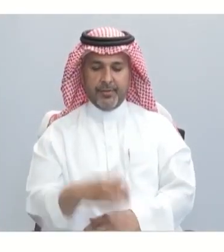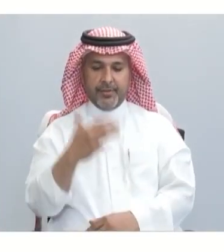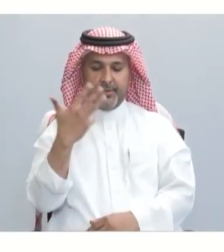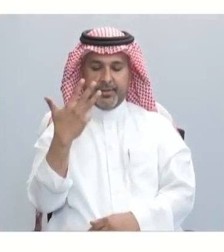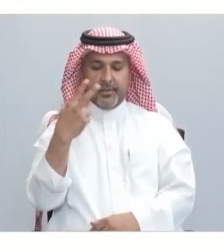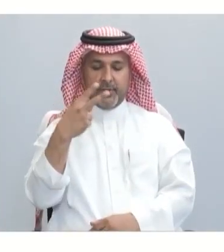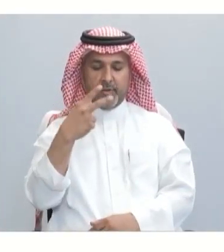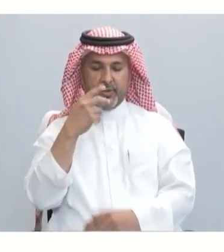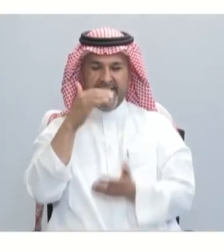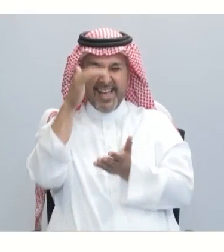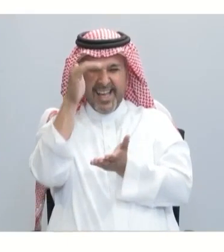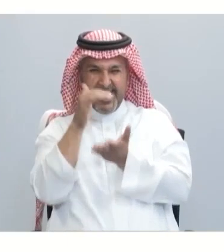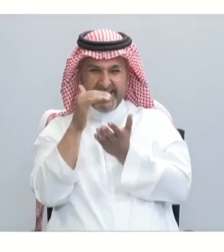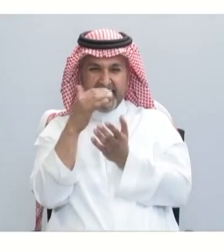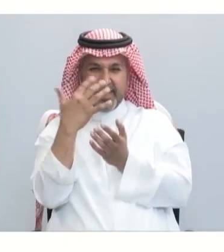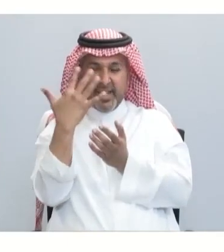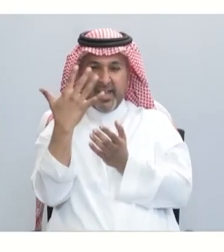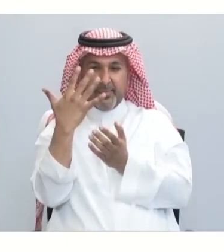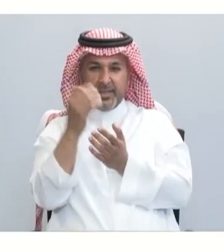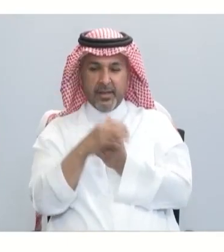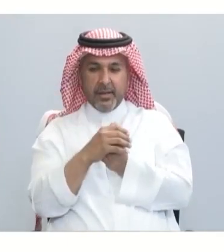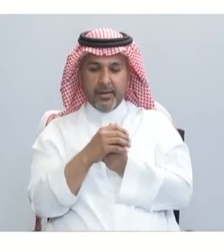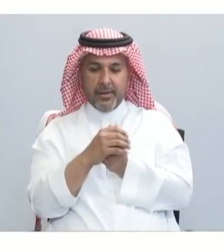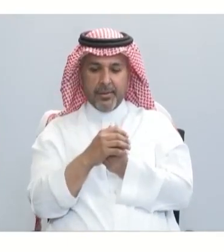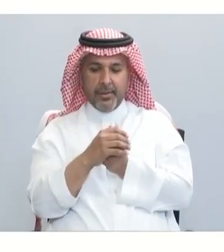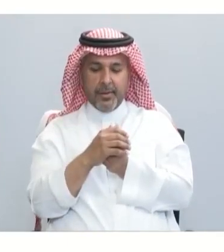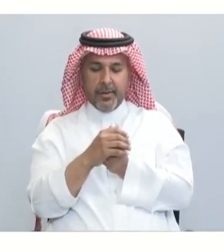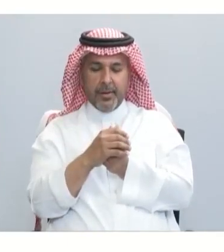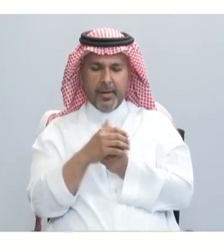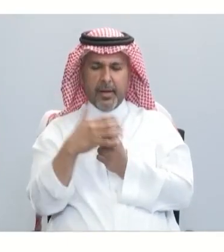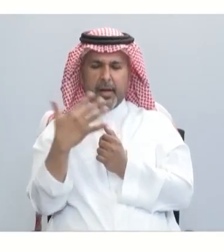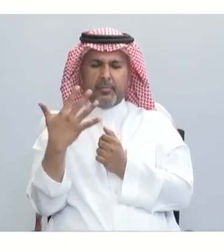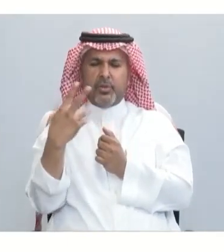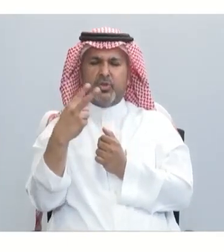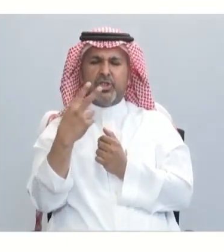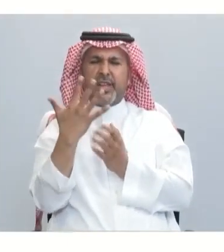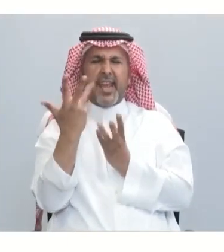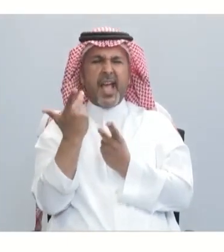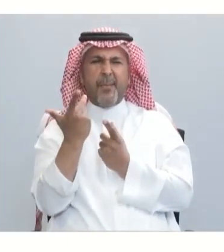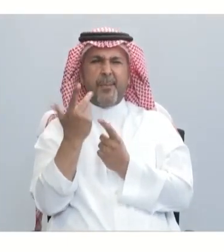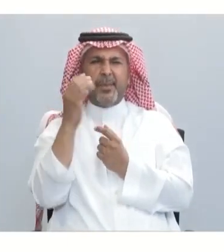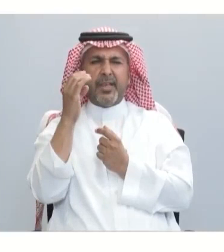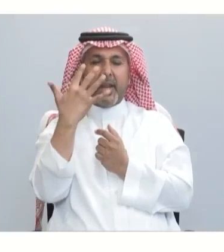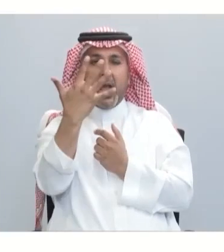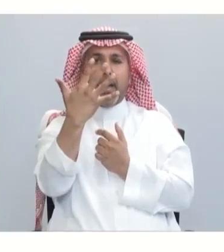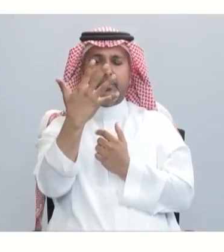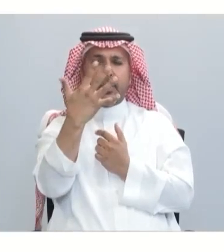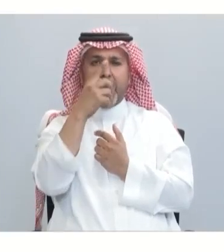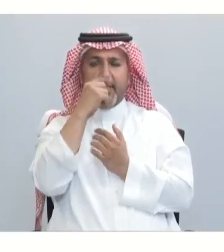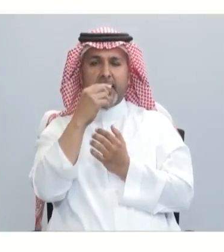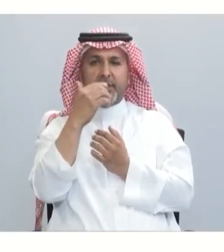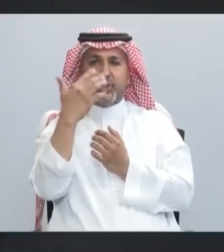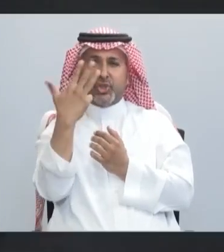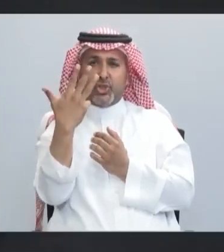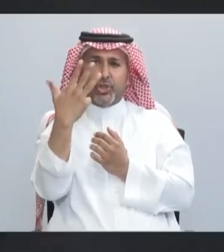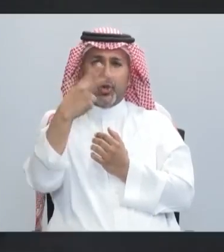29 اصغر من 5 بدون ما نجيب قيمه جذر 29 جذر 25 5 طيب